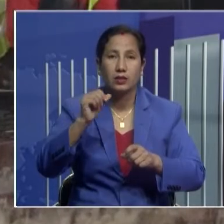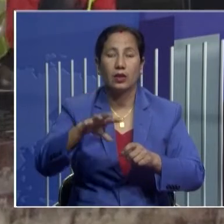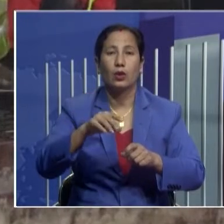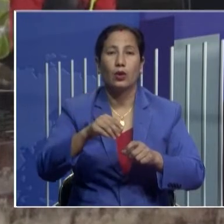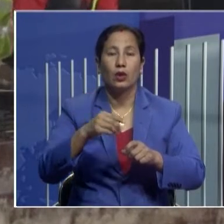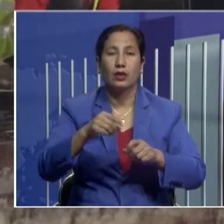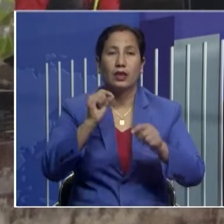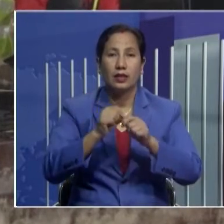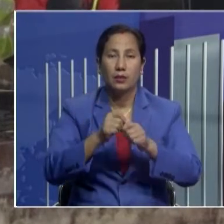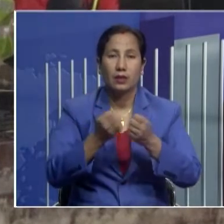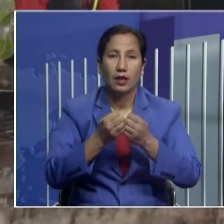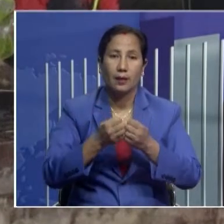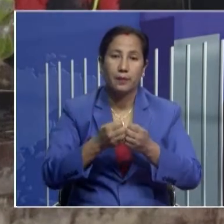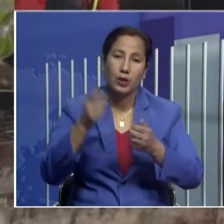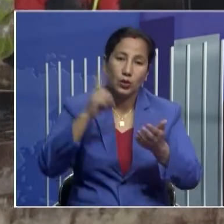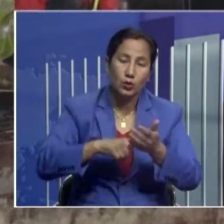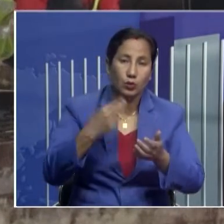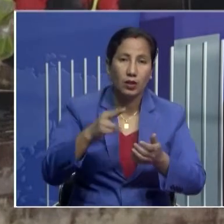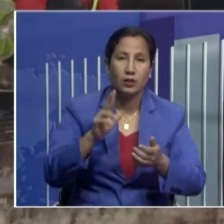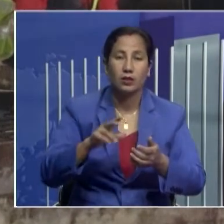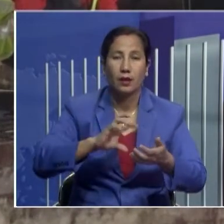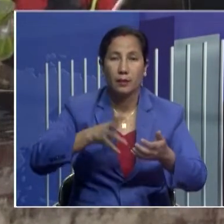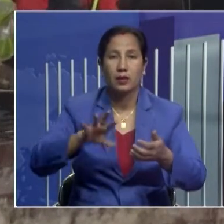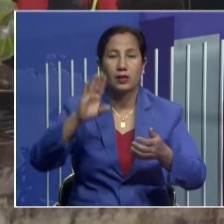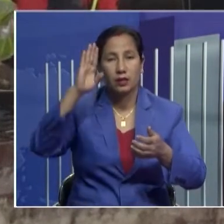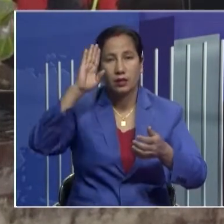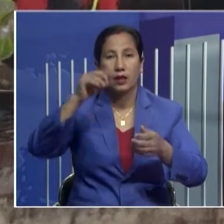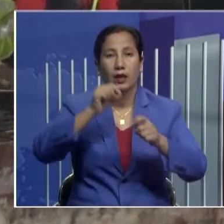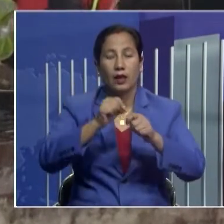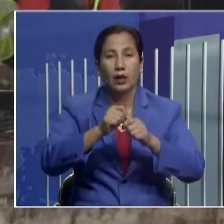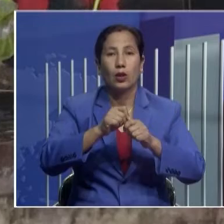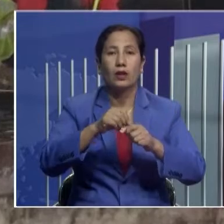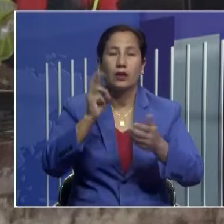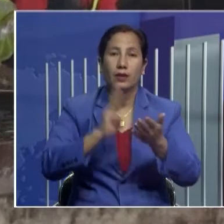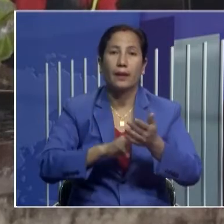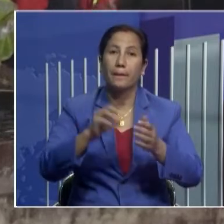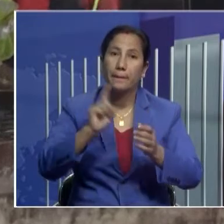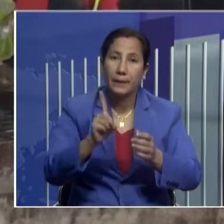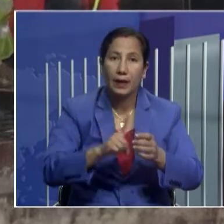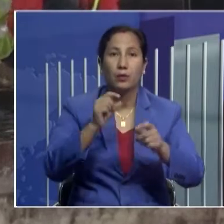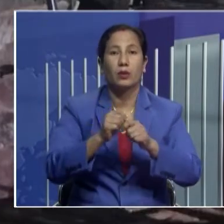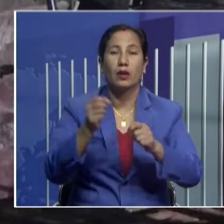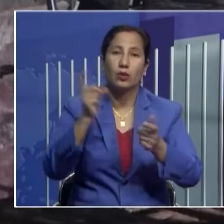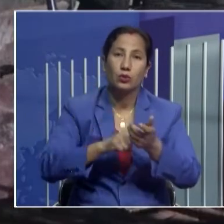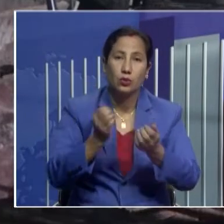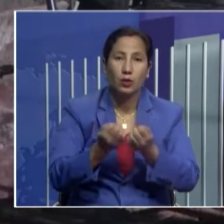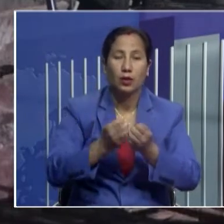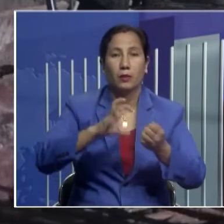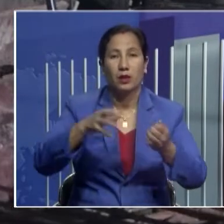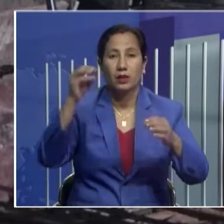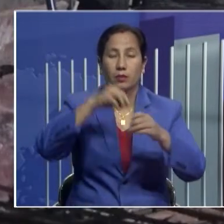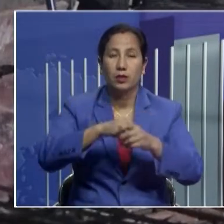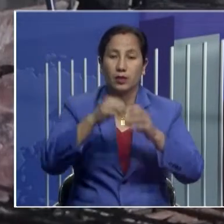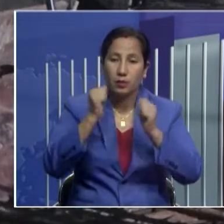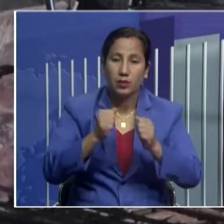जेबीले निर्माणको काम जारी राखेको छ। प्रदेशसभा भवनको केही डिजाइन फेरेर थप आकर्षक बनाउन थालिएको हो। प्रदेशभित्र